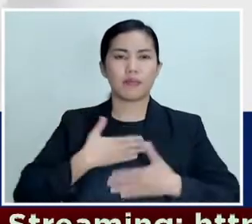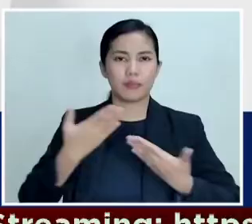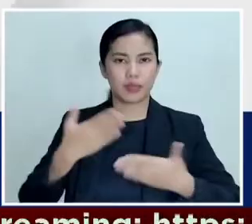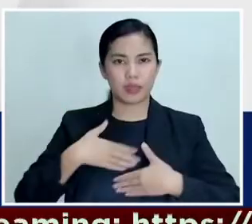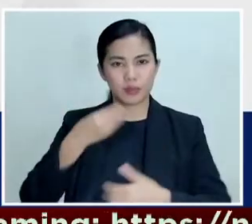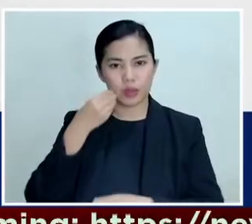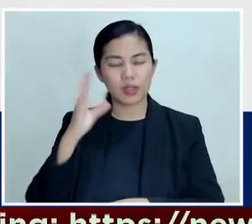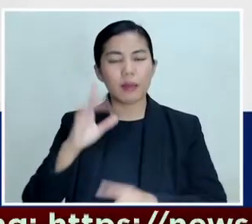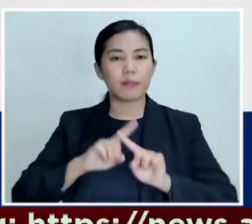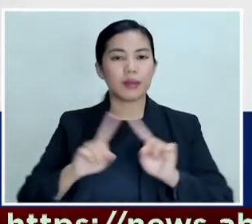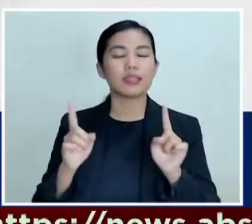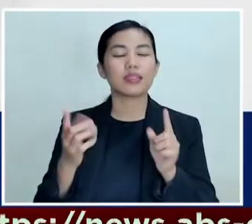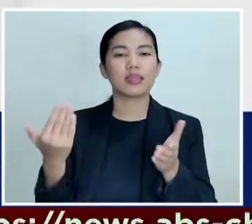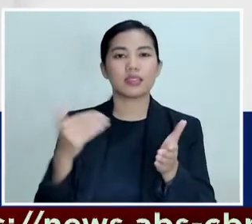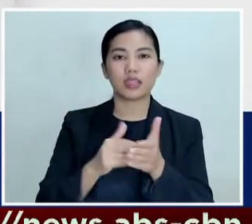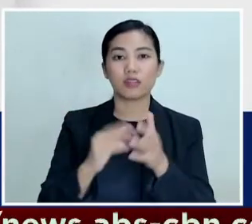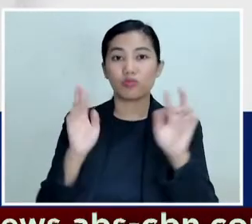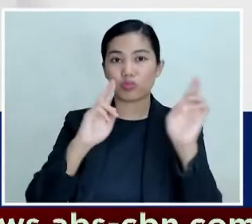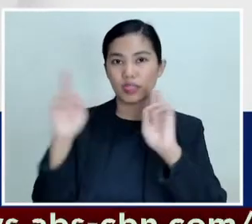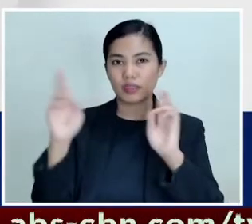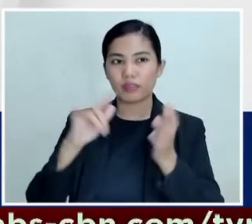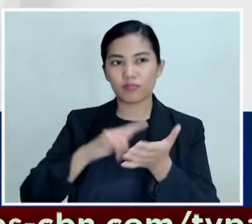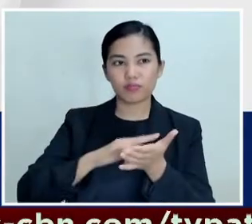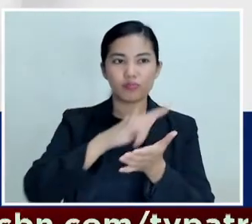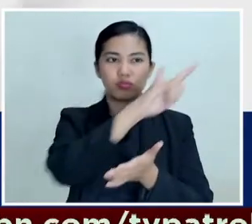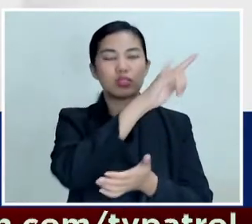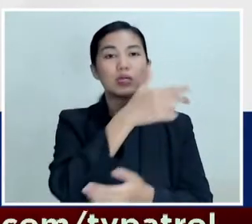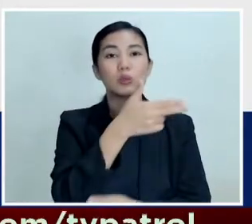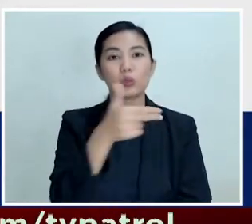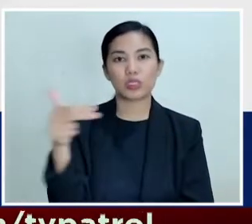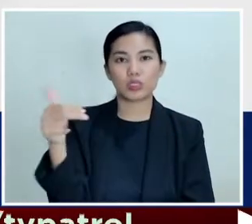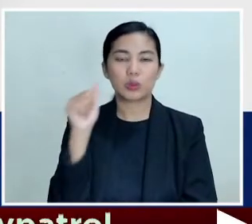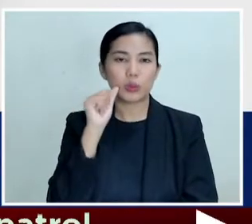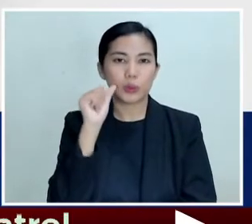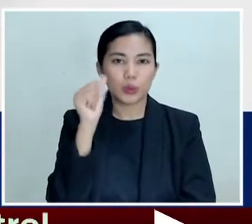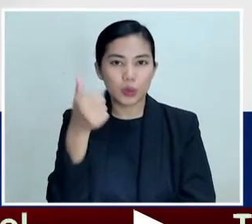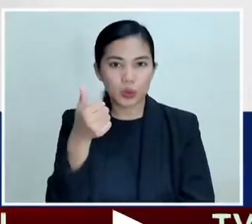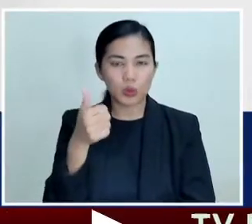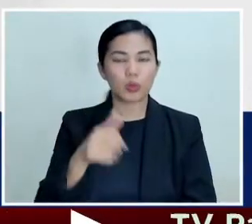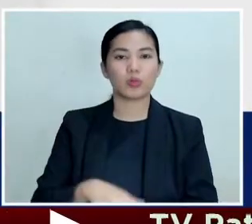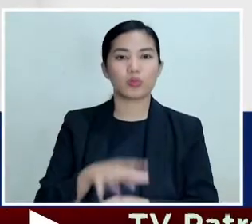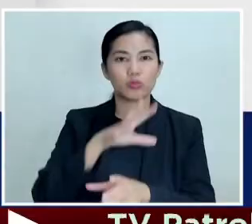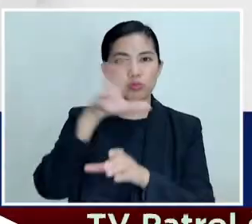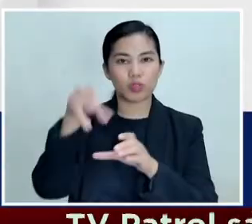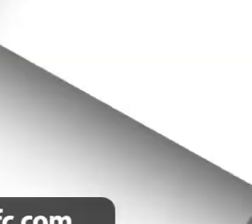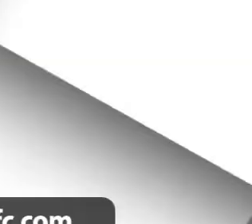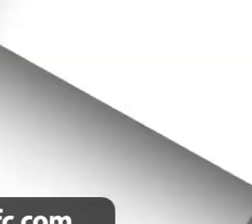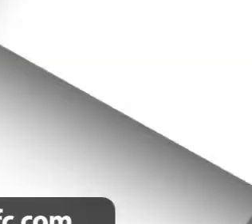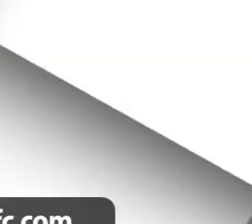mag-iimpake sa biyahe naman pa Indonesia bukas para dumalo sa ASEAN Summit.